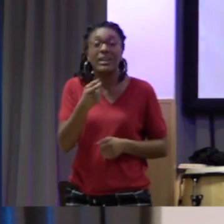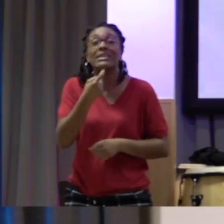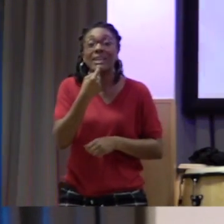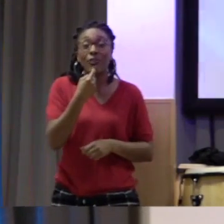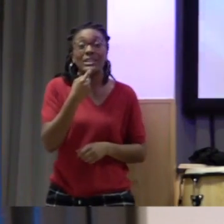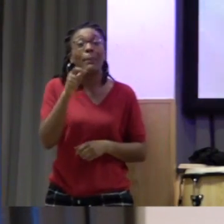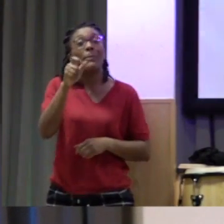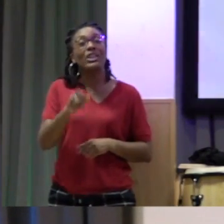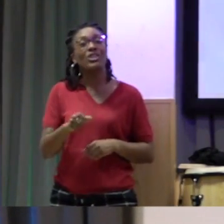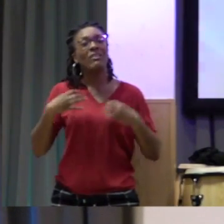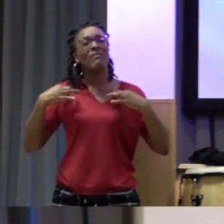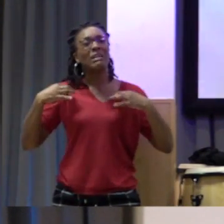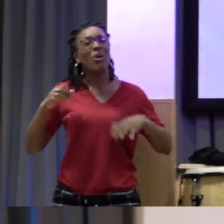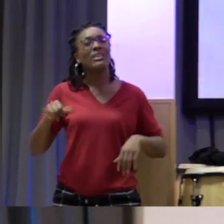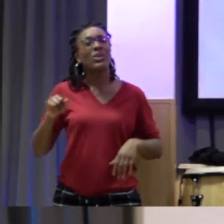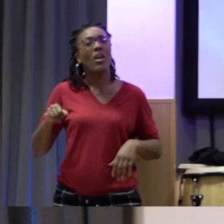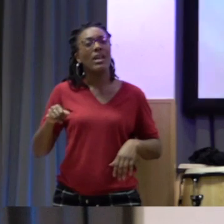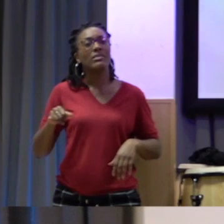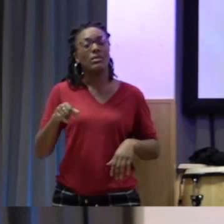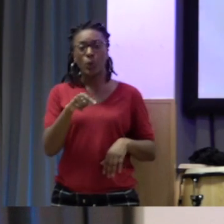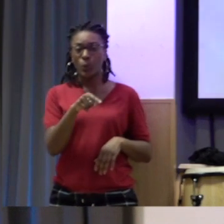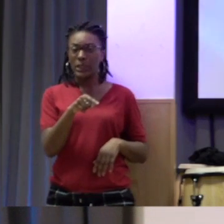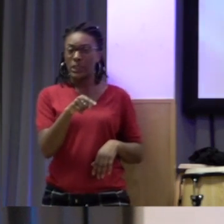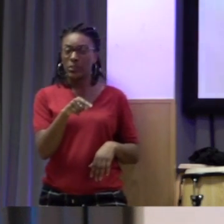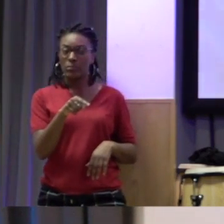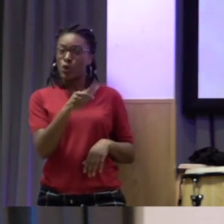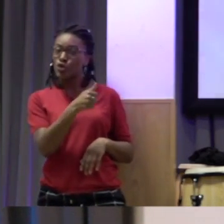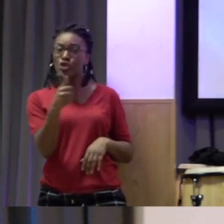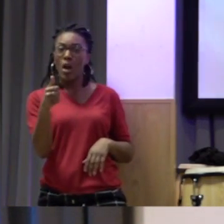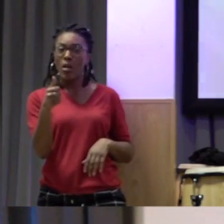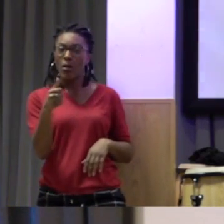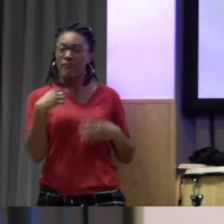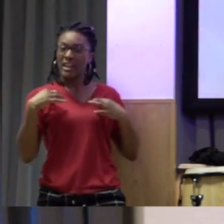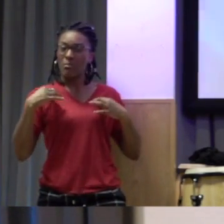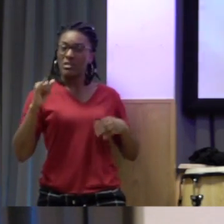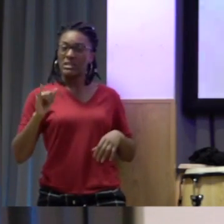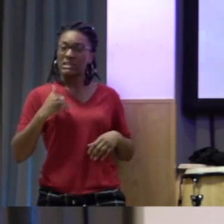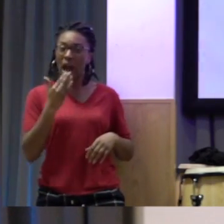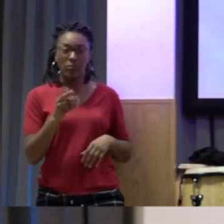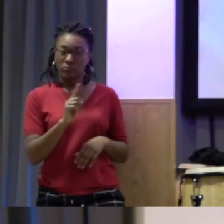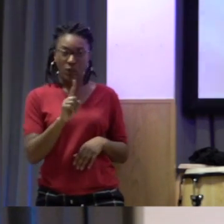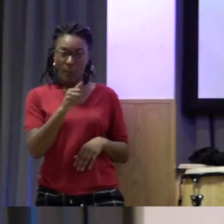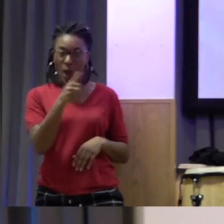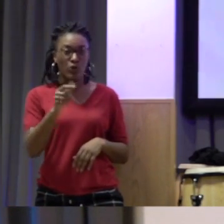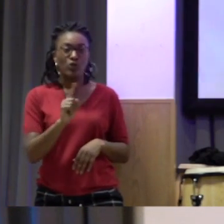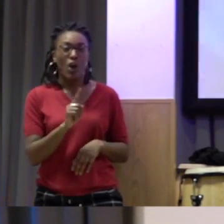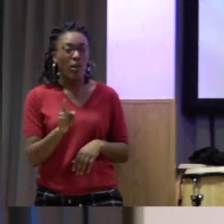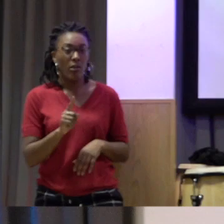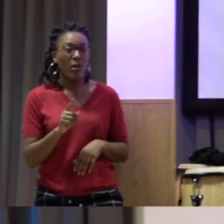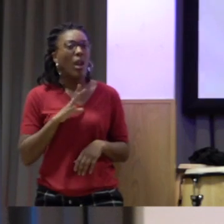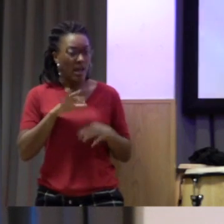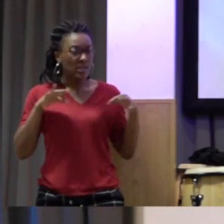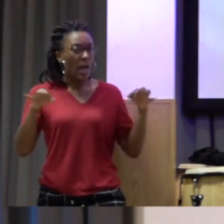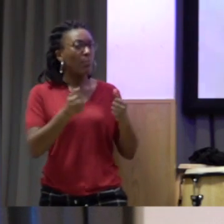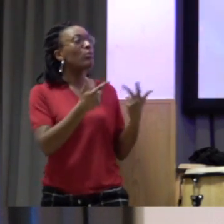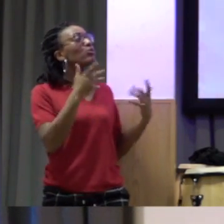sans habit de noces n'était pas le seul à être mal habillé. Cela suppose qu'il y avait